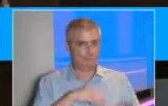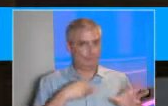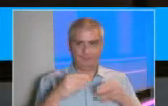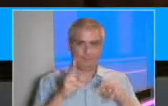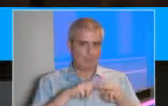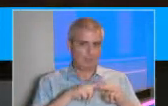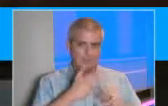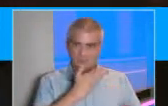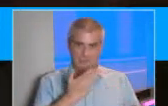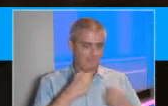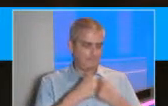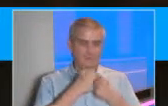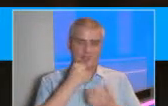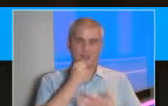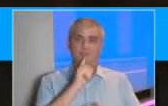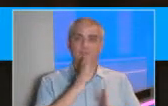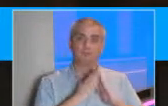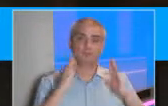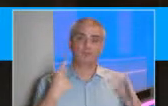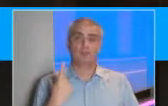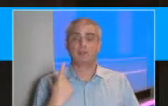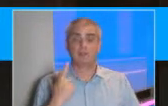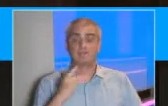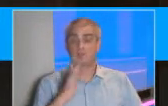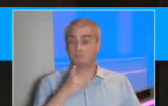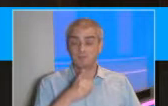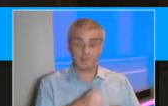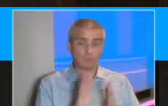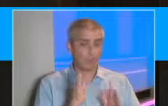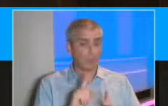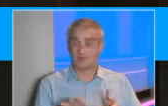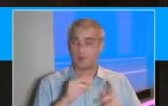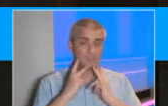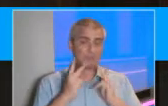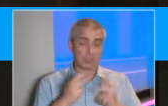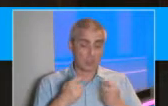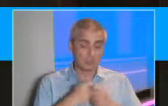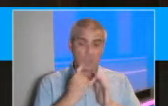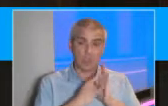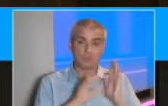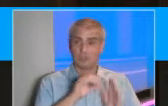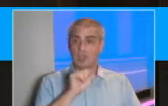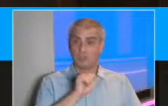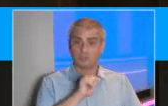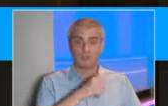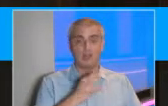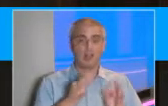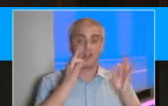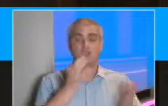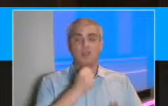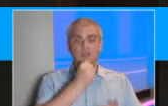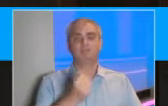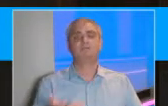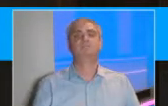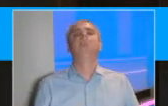אחרי מאבק כזה על תקציב חד שנתי, ואם זה יימשך כך ולא ימצא פתרון סביב החוק הזה של האוזר לדחות את התקציב,